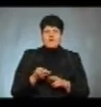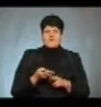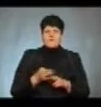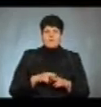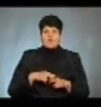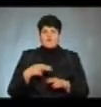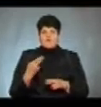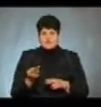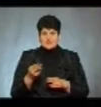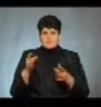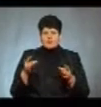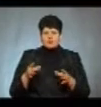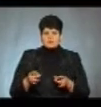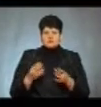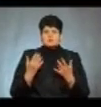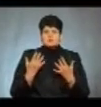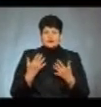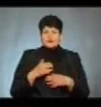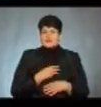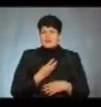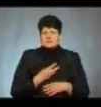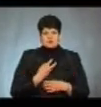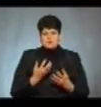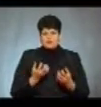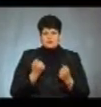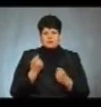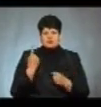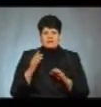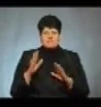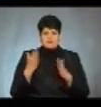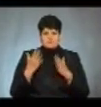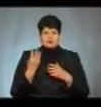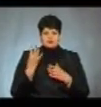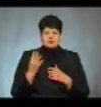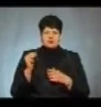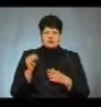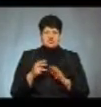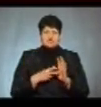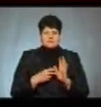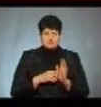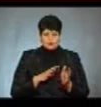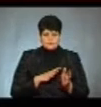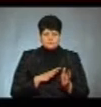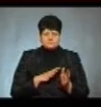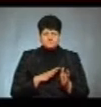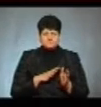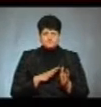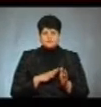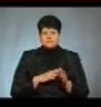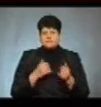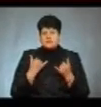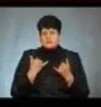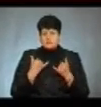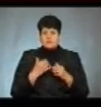тобто не стільки повернення, а скільки небажання отримати один випадок з тих 4700. Наразі